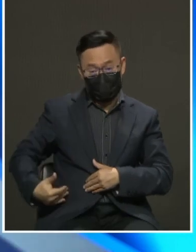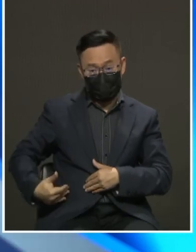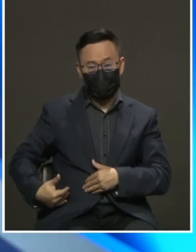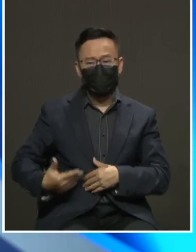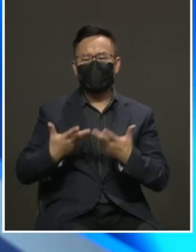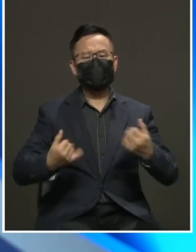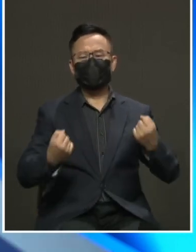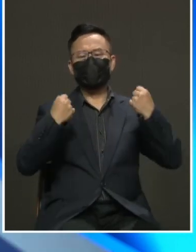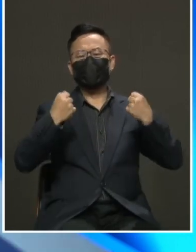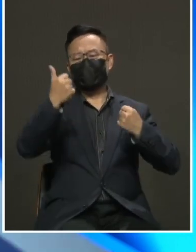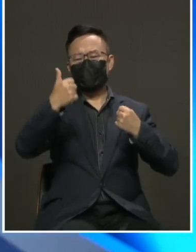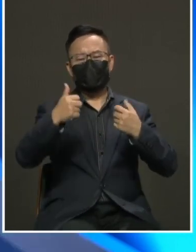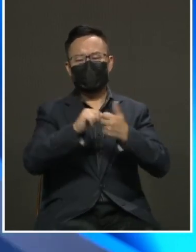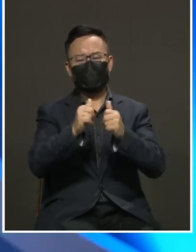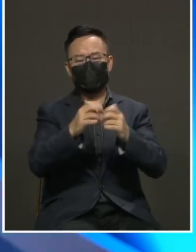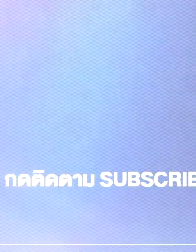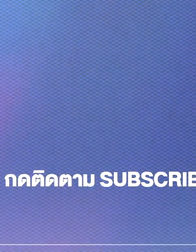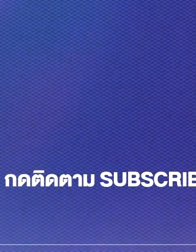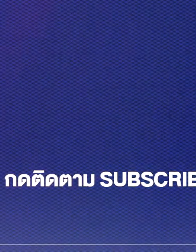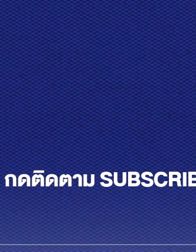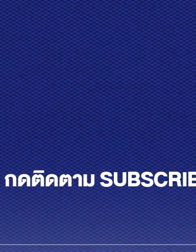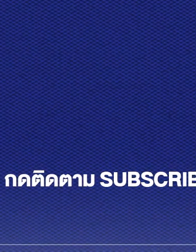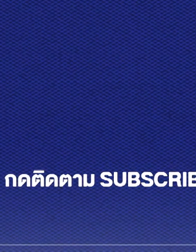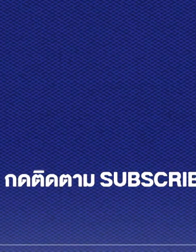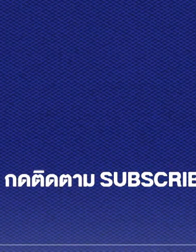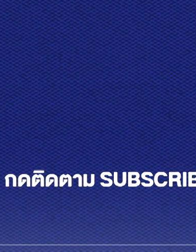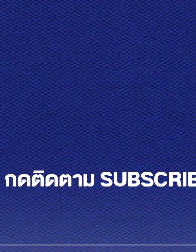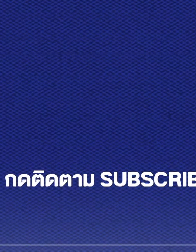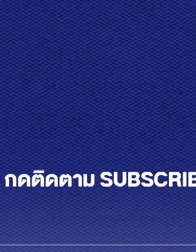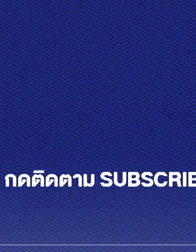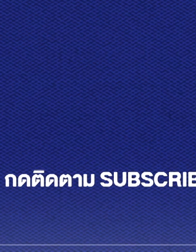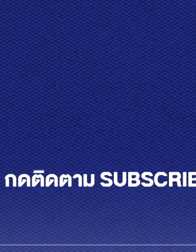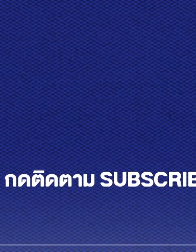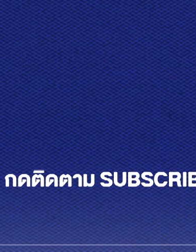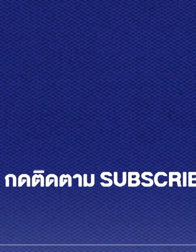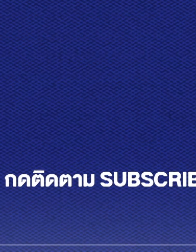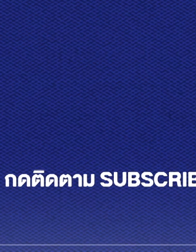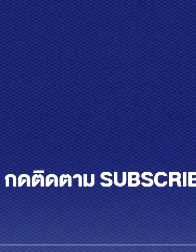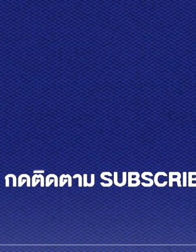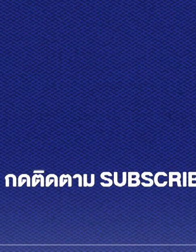จะทำผลงานให้ได้ดีเหมือนเดิมนะคะ